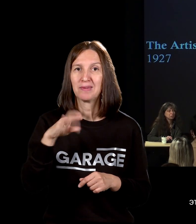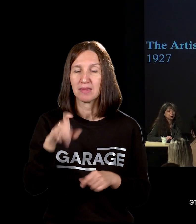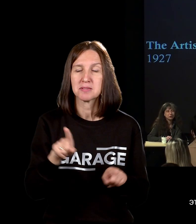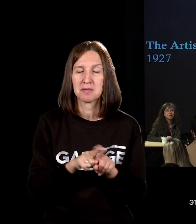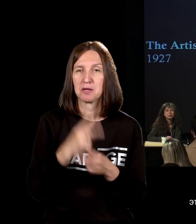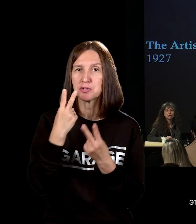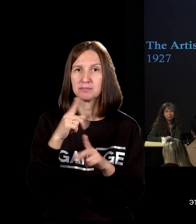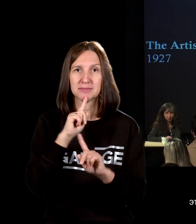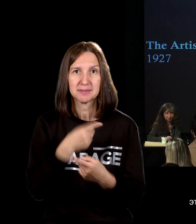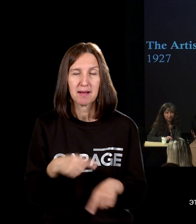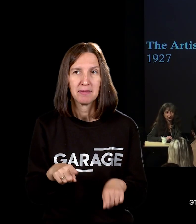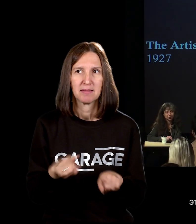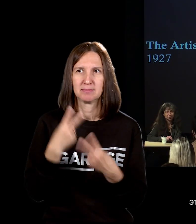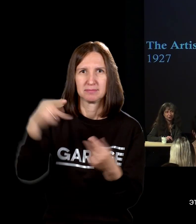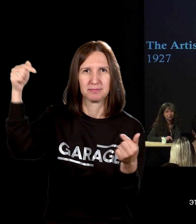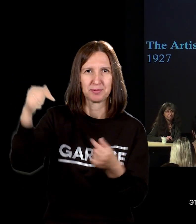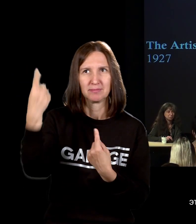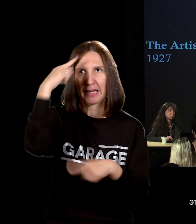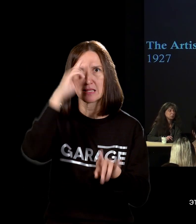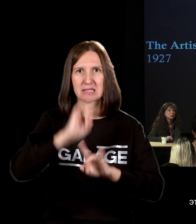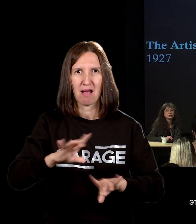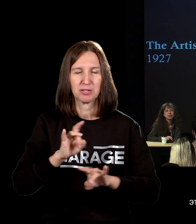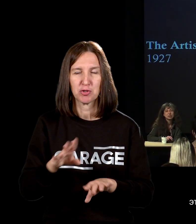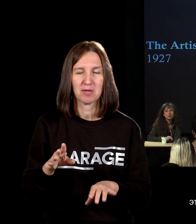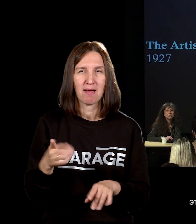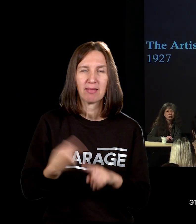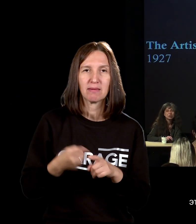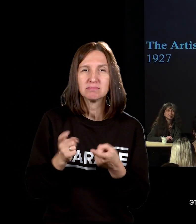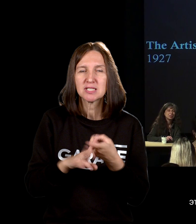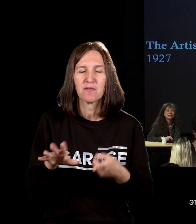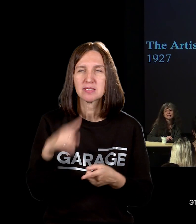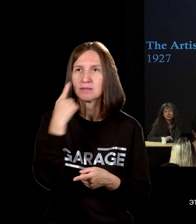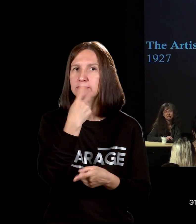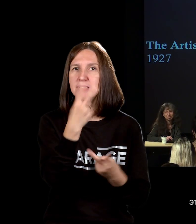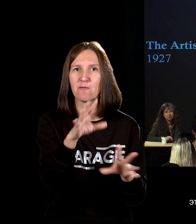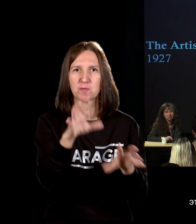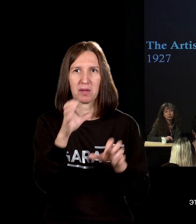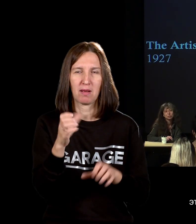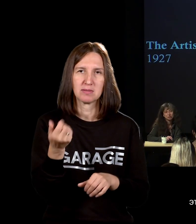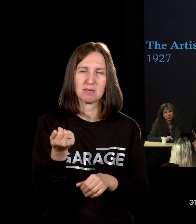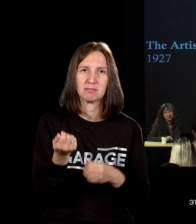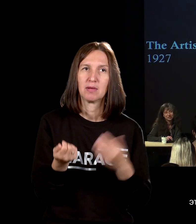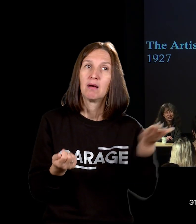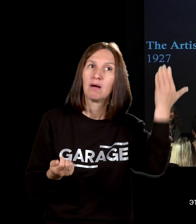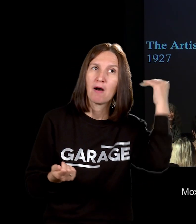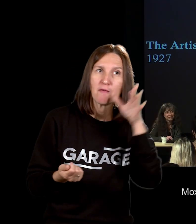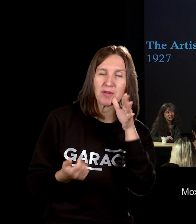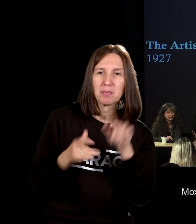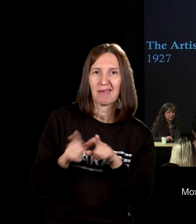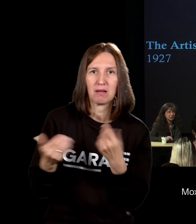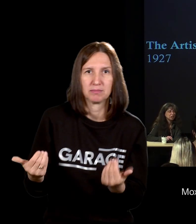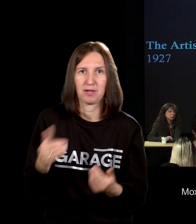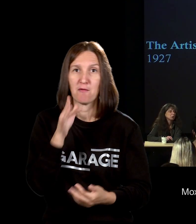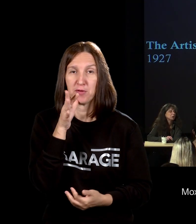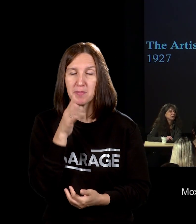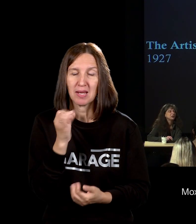и автопортреты, которые опять-таки здесь возникают, это пародия на, не пародия, это стилизация на «Святое семейство».